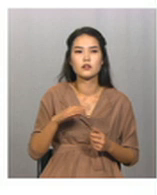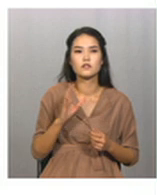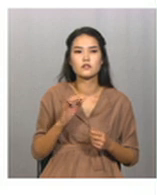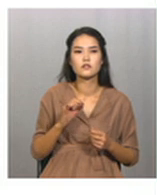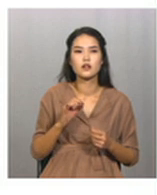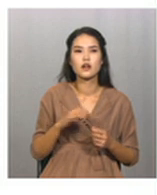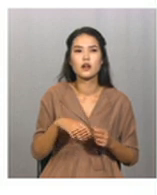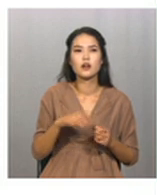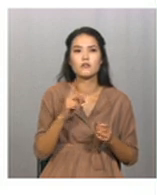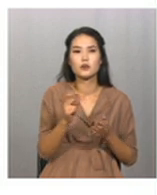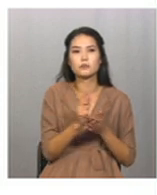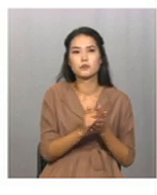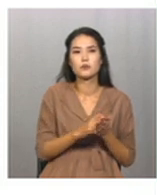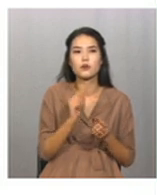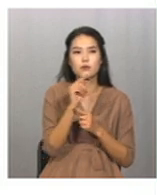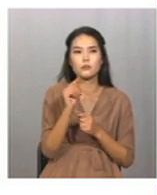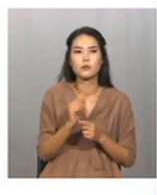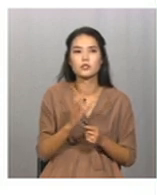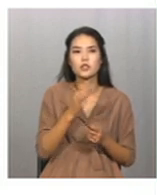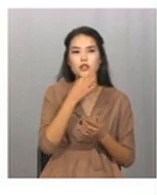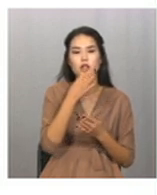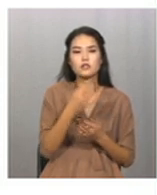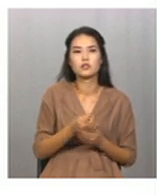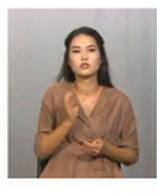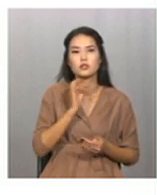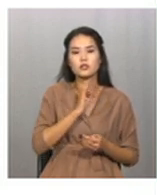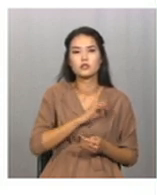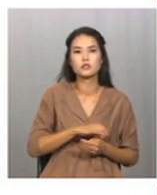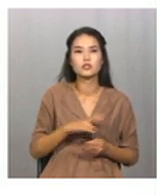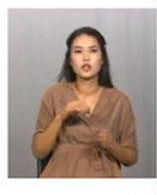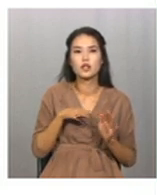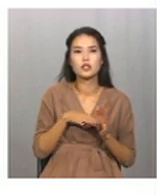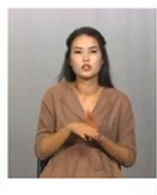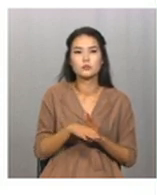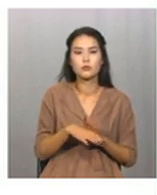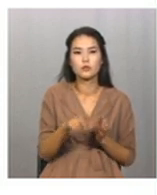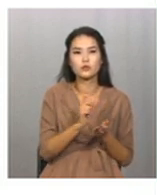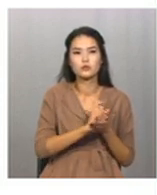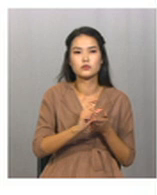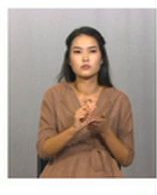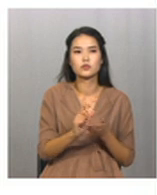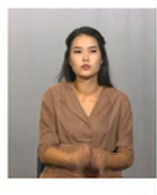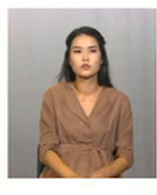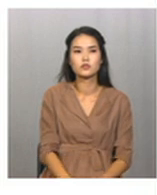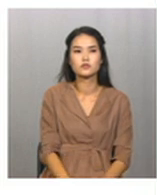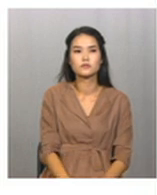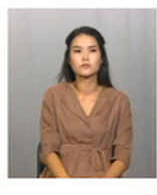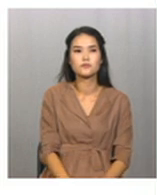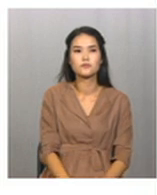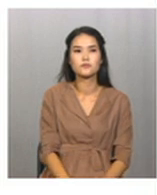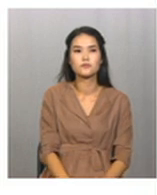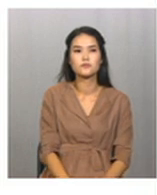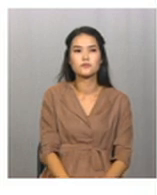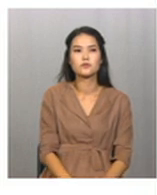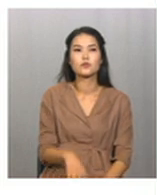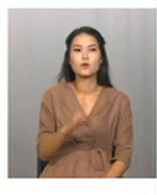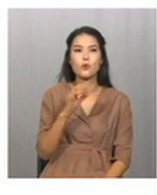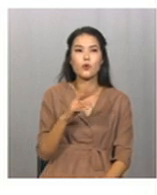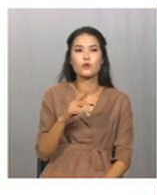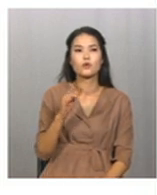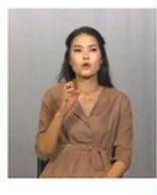RAFT. В предполагаемых вопросах и ответах используйте неполные предложения. Роль –